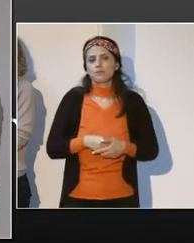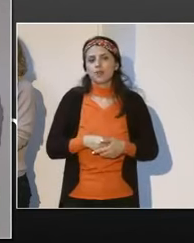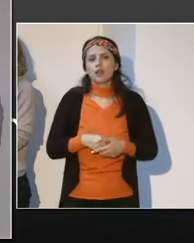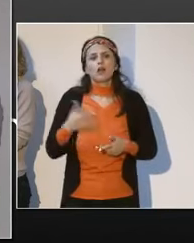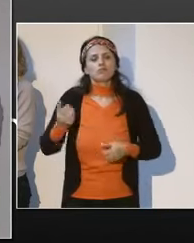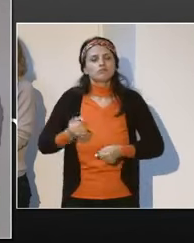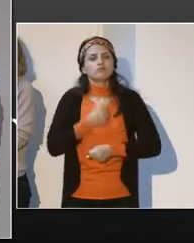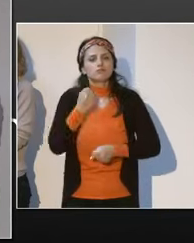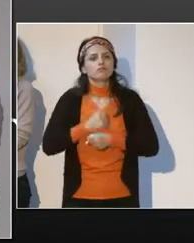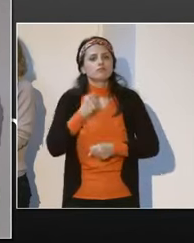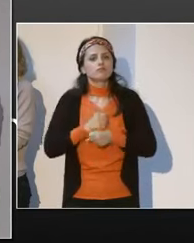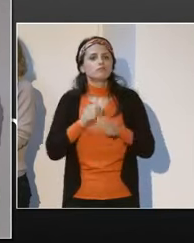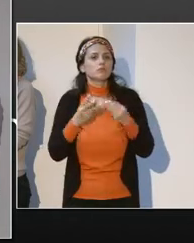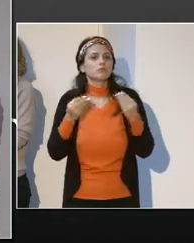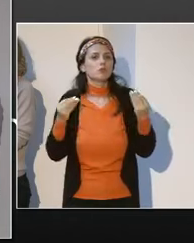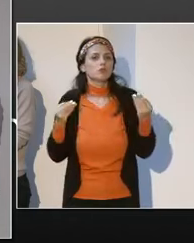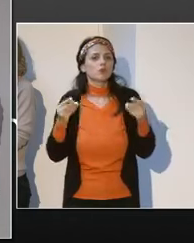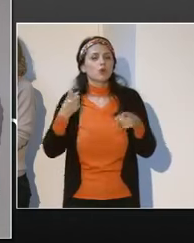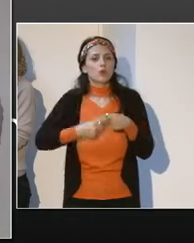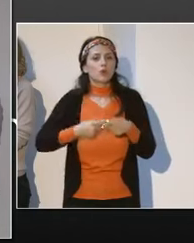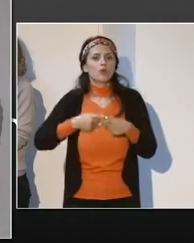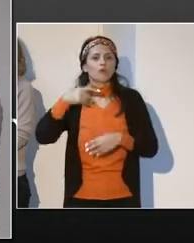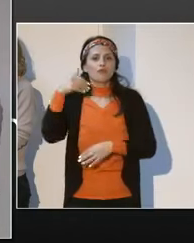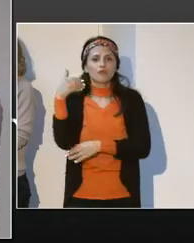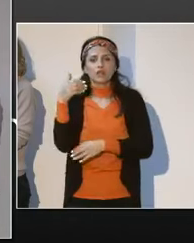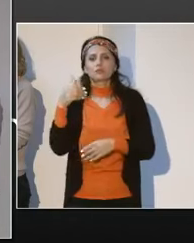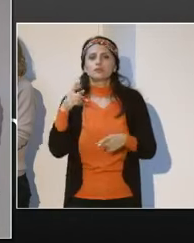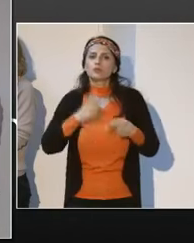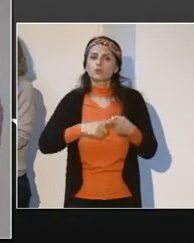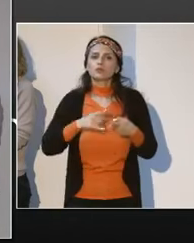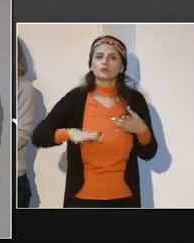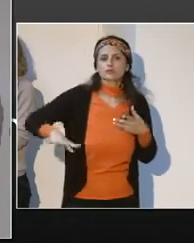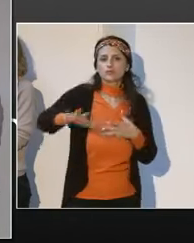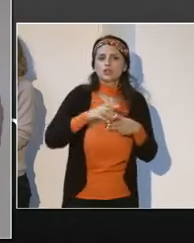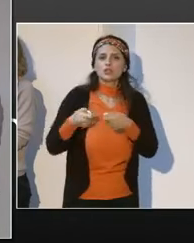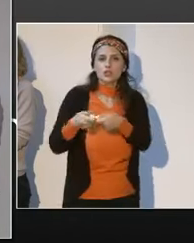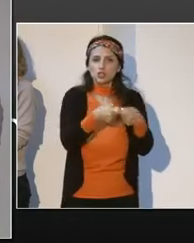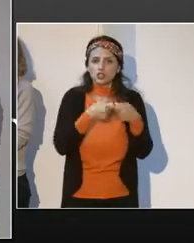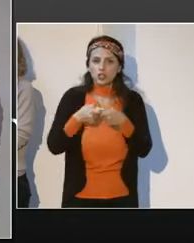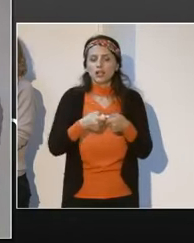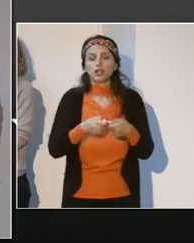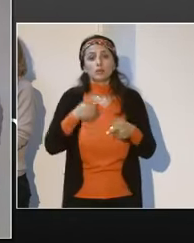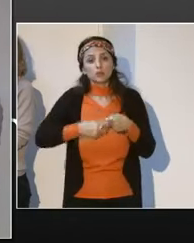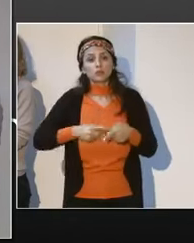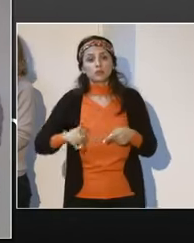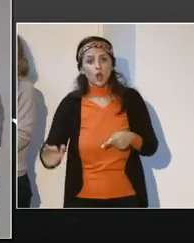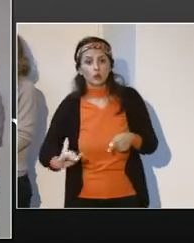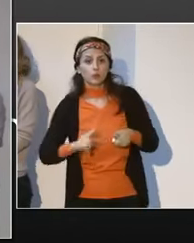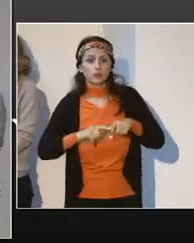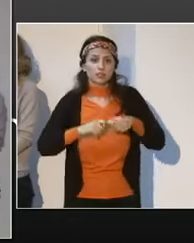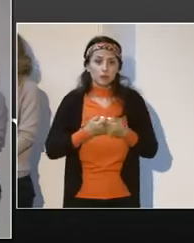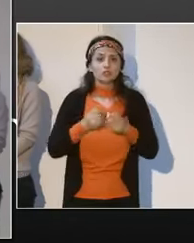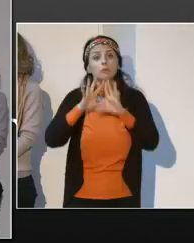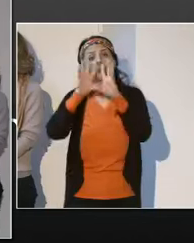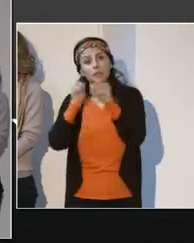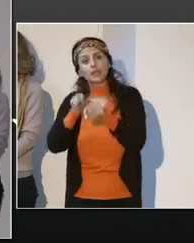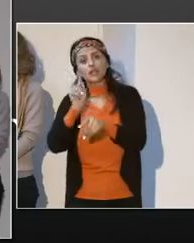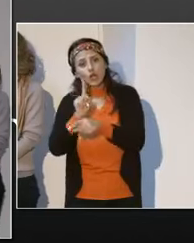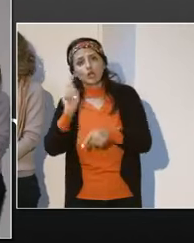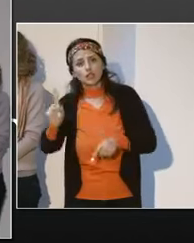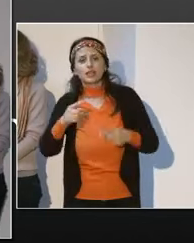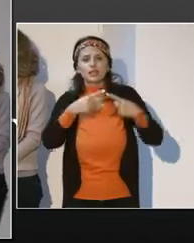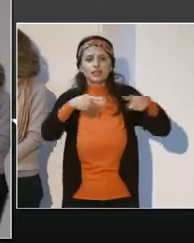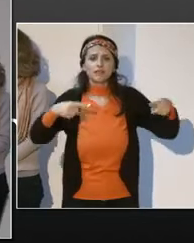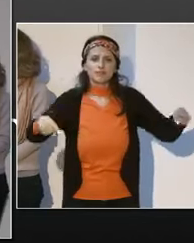proces de consultare cu societatea civilă cu parintii copiilor cu dizabilitati cu specialiști din diferite domenii